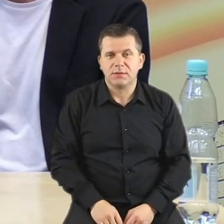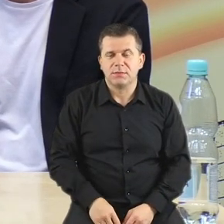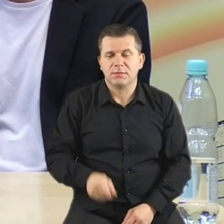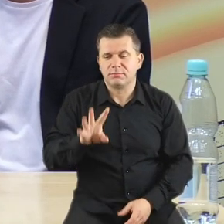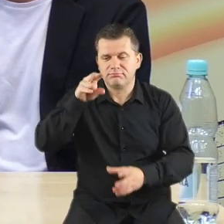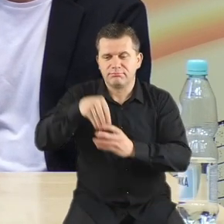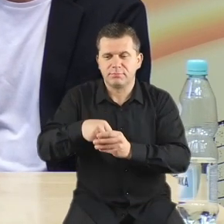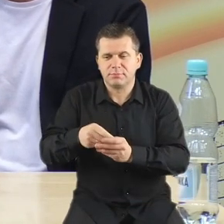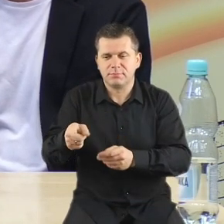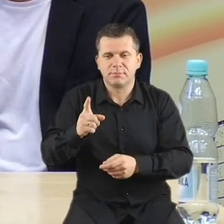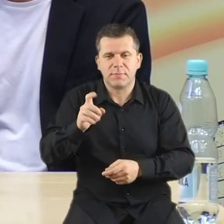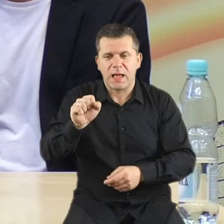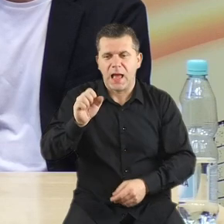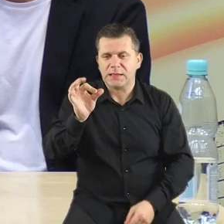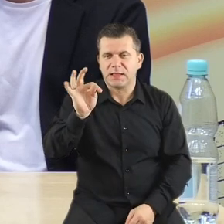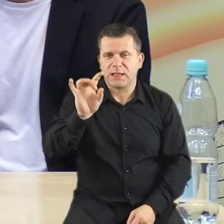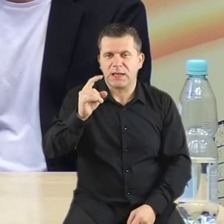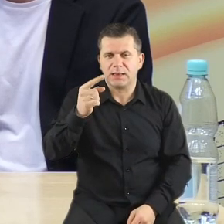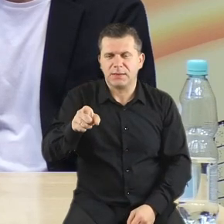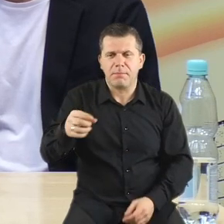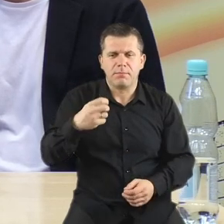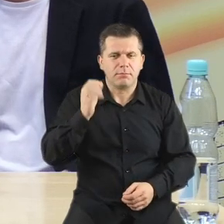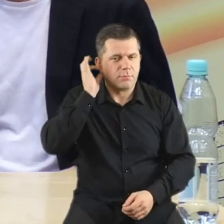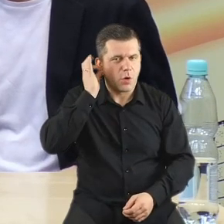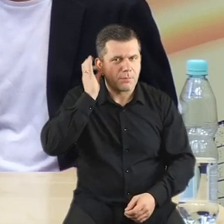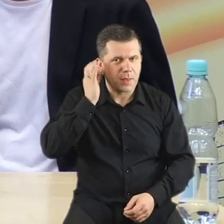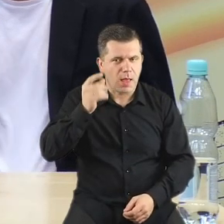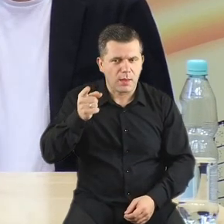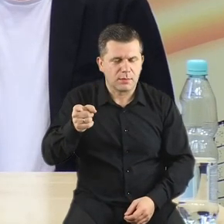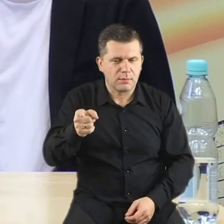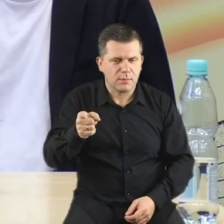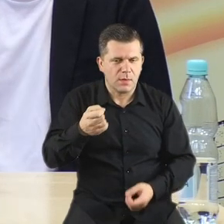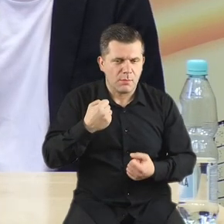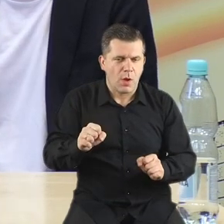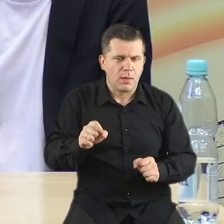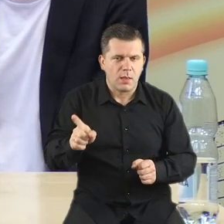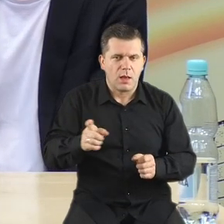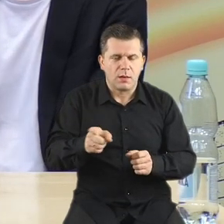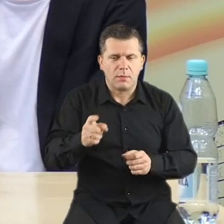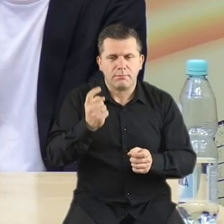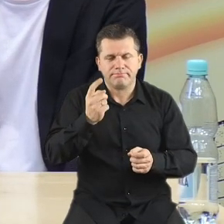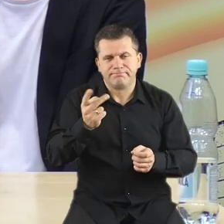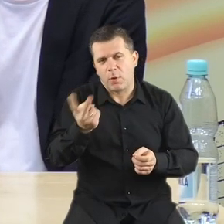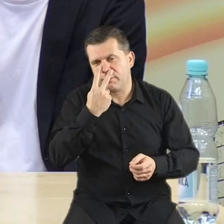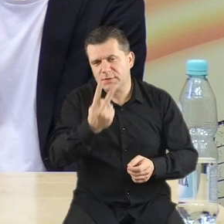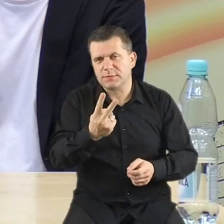się w bohaterkę Astrid, czyli przyjmuje taką pan kobiecą perspektywę widzenia.